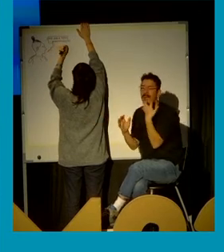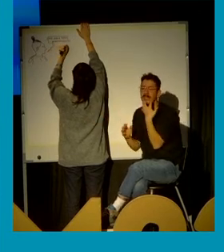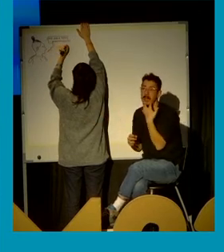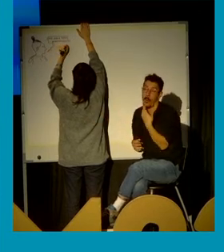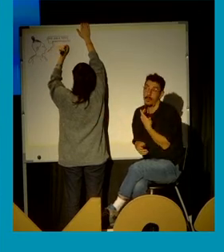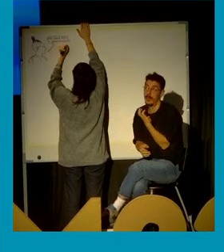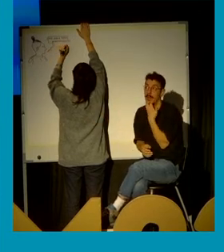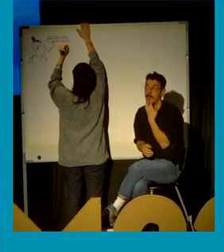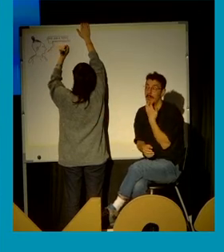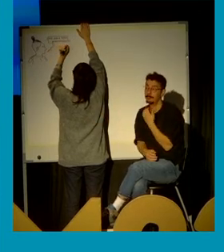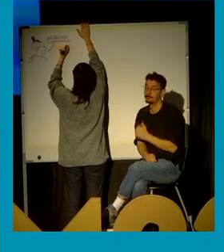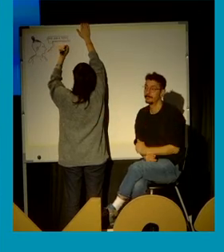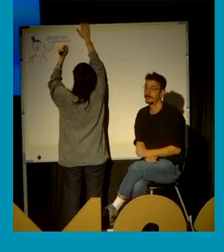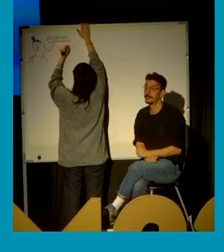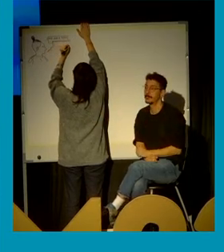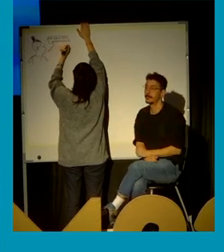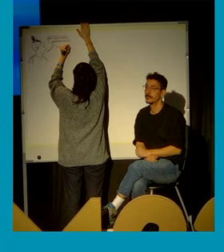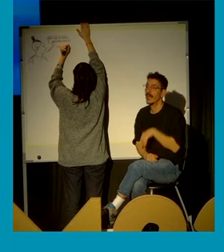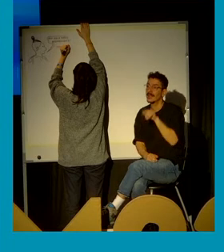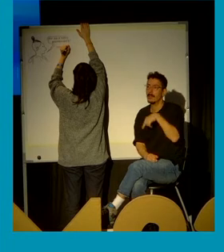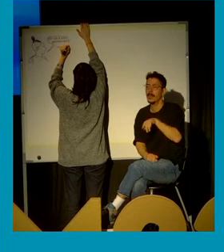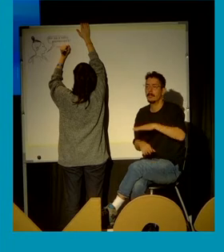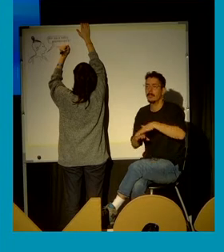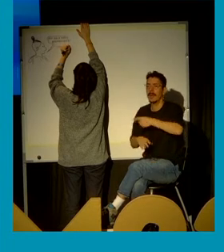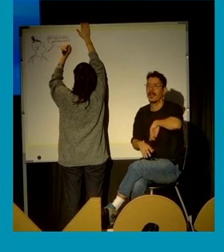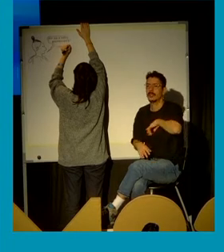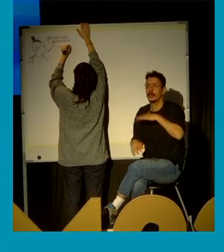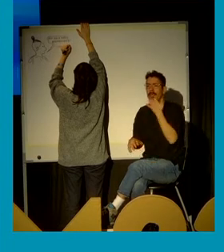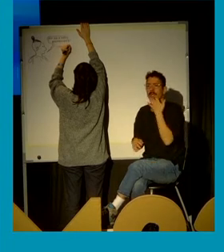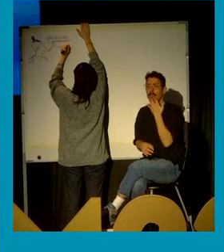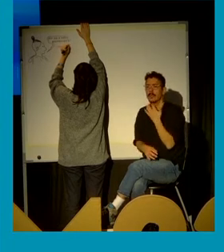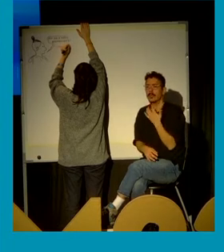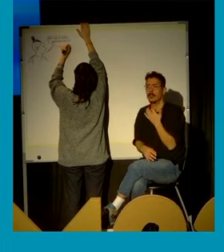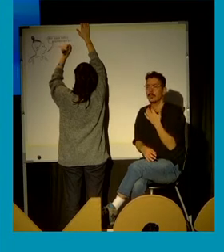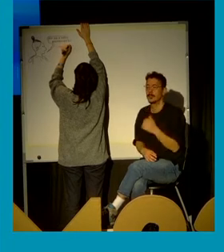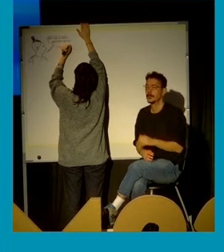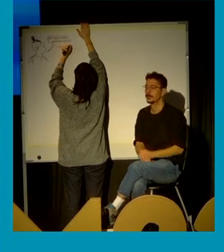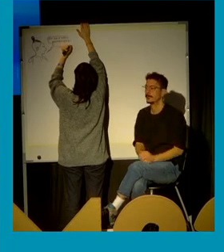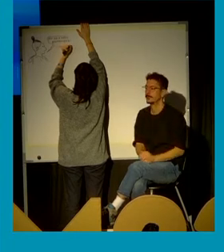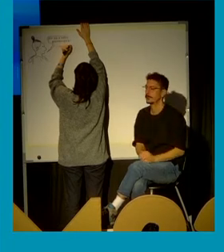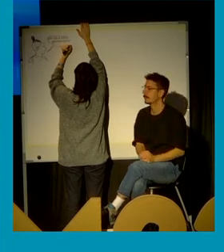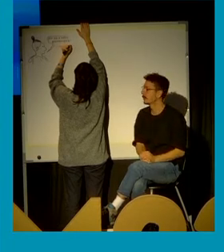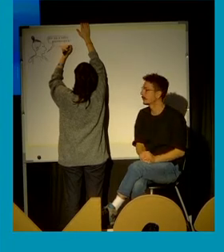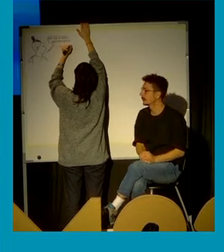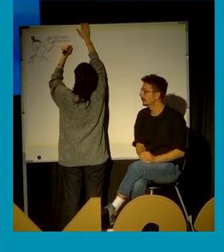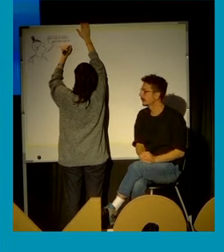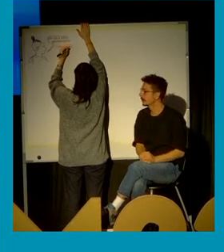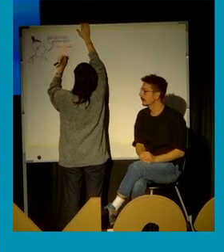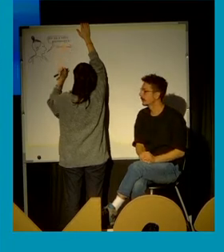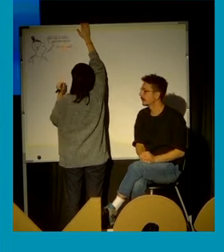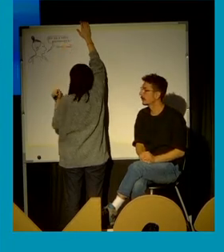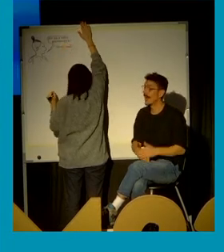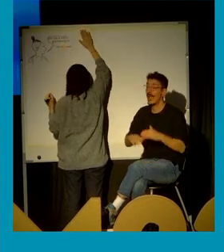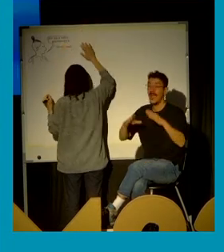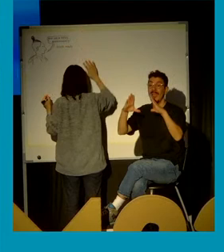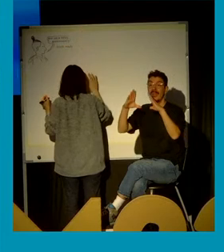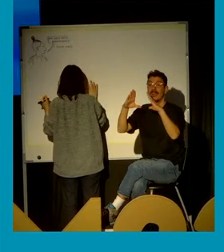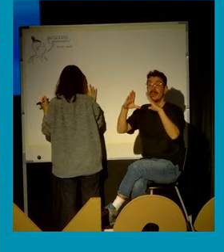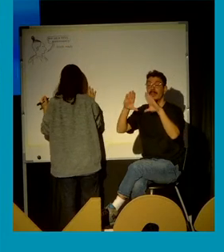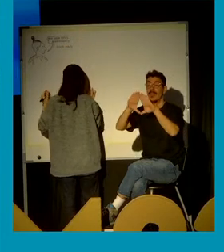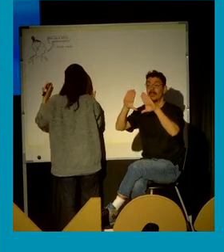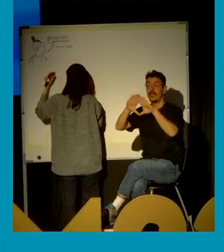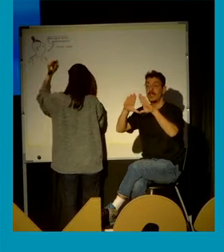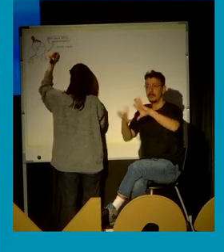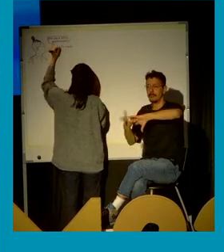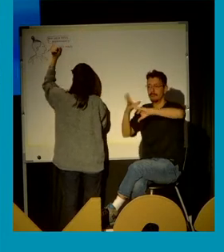que està suposant també la institucionalització del feminisme a nivell de